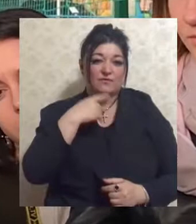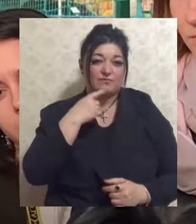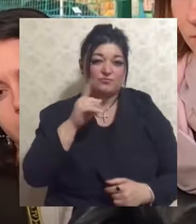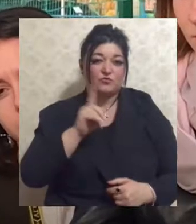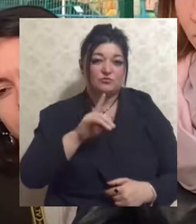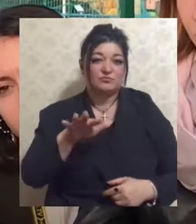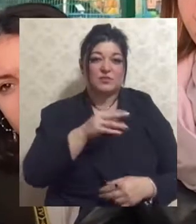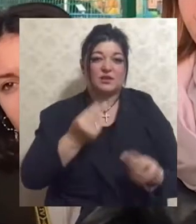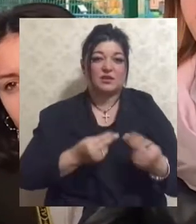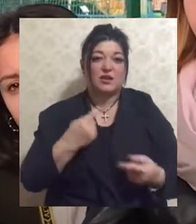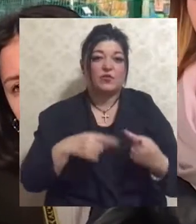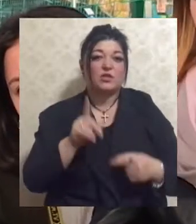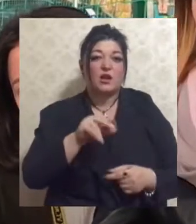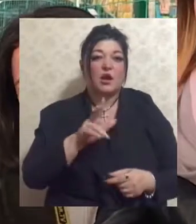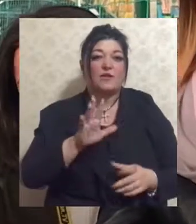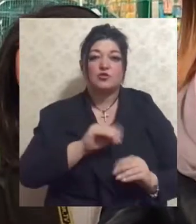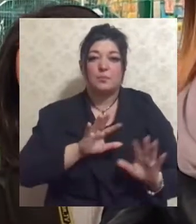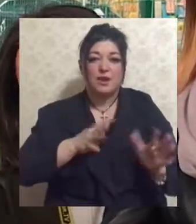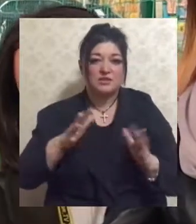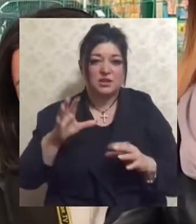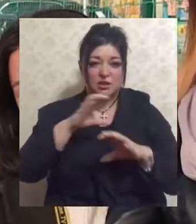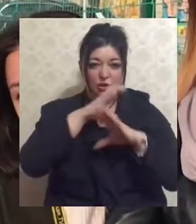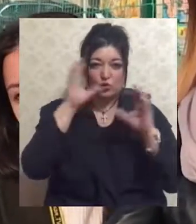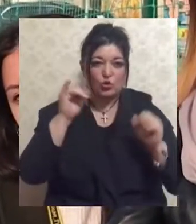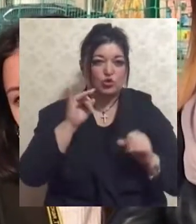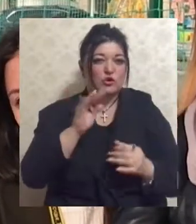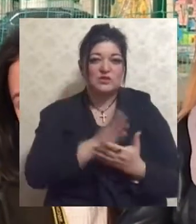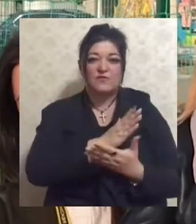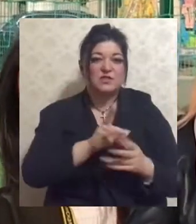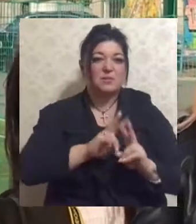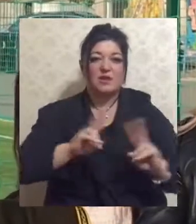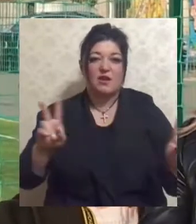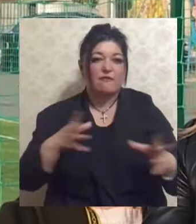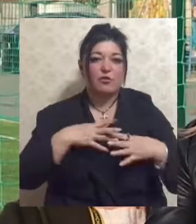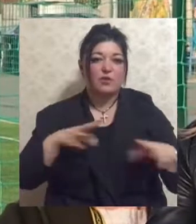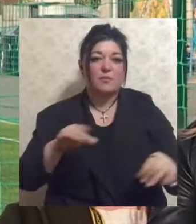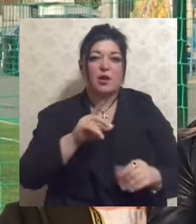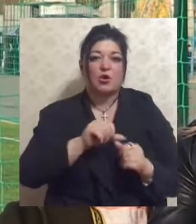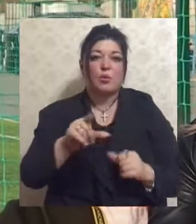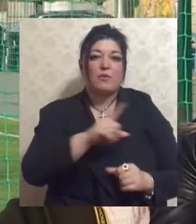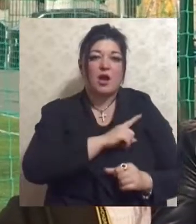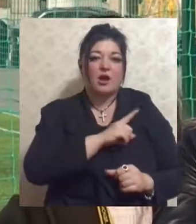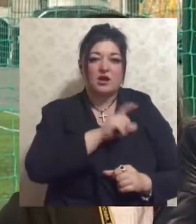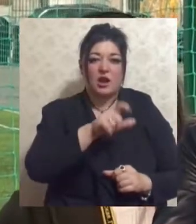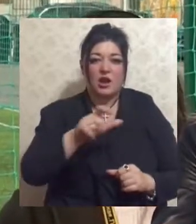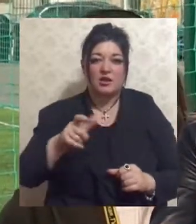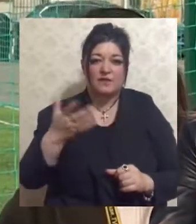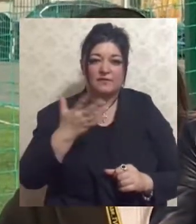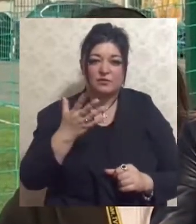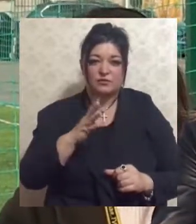як все відбувалося ночью, на стадіоні зовсім нікого не було, крім охранника, який знаходився на посту